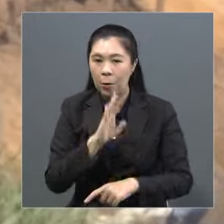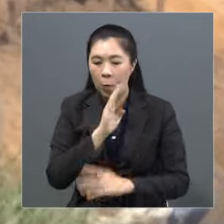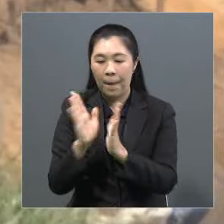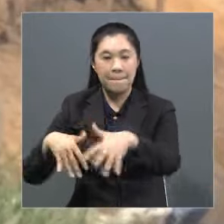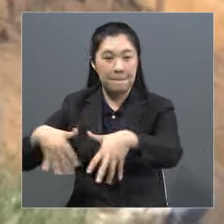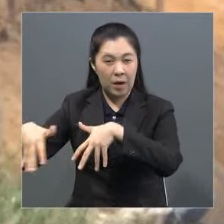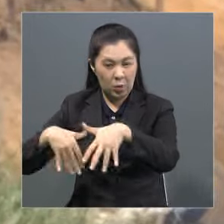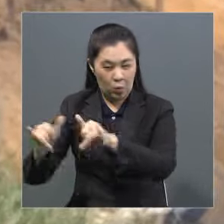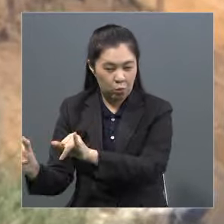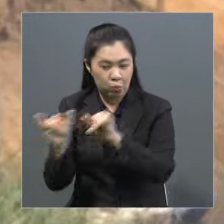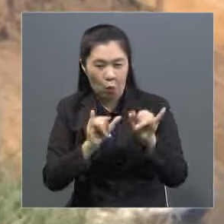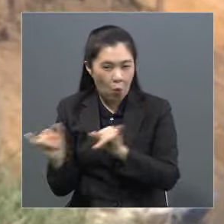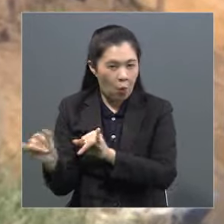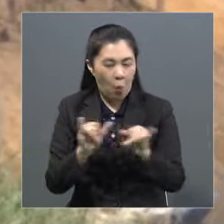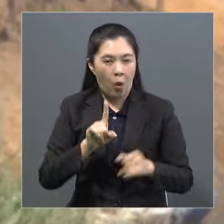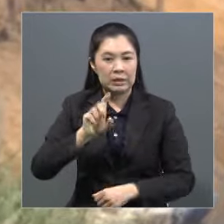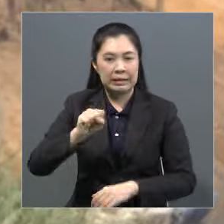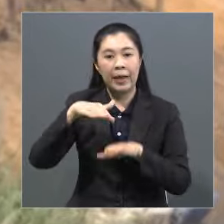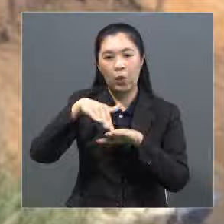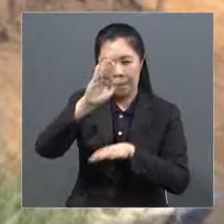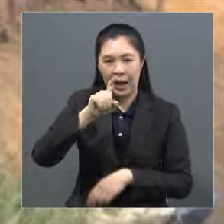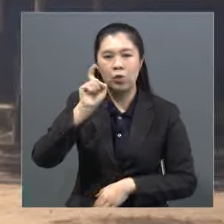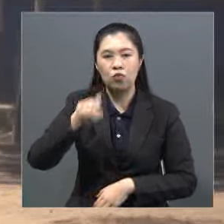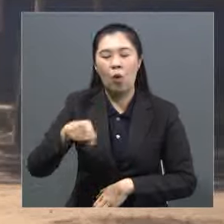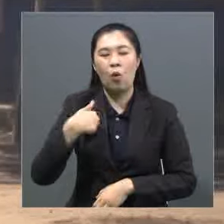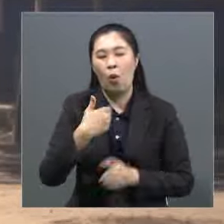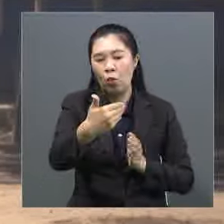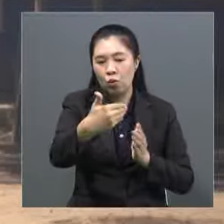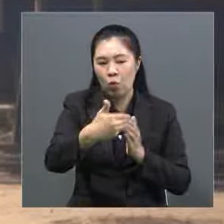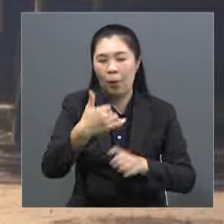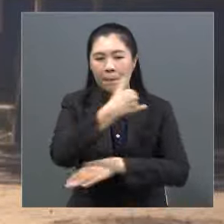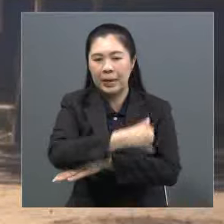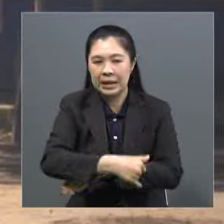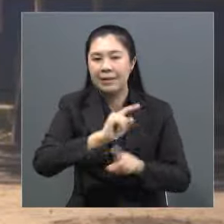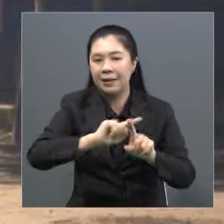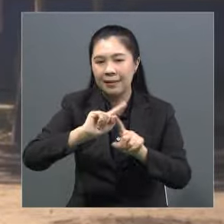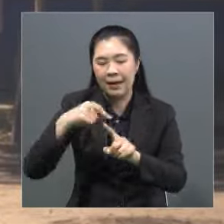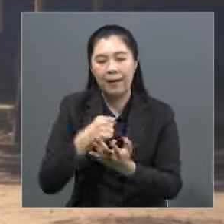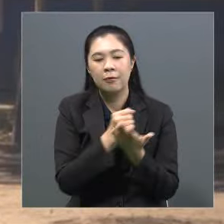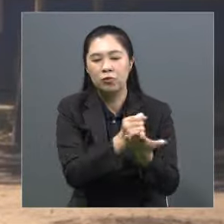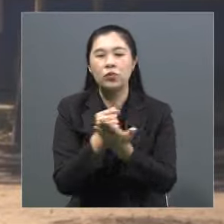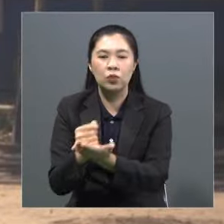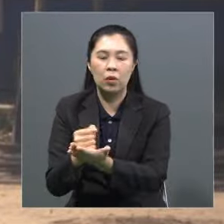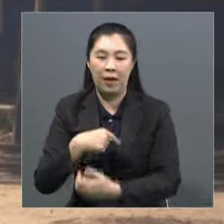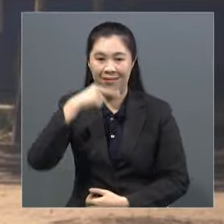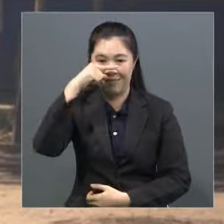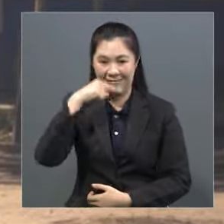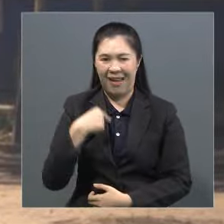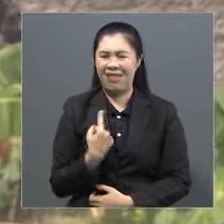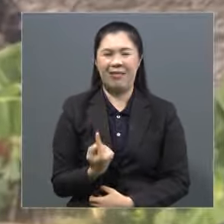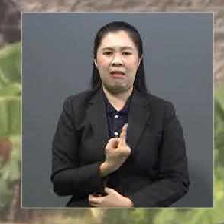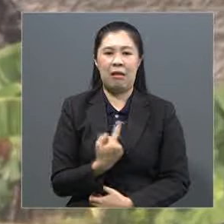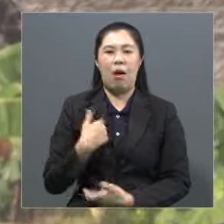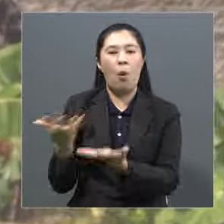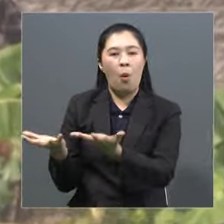ามามากกว่า 100,000 คนจำเป็นค่ะที่จะต้องเจรจากับประเทศอื่นๆเพื่อร่วมกันให้ความช่วยเหลือเพราะไทยไม่สามารถที่จะร